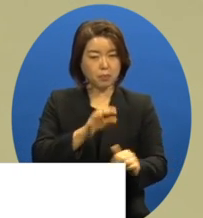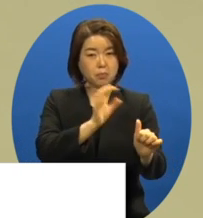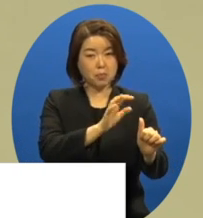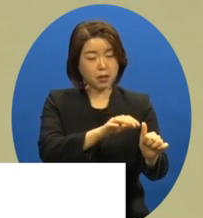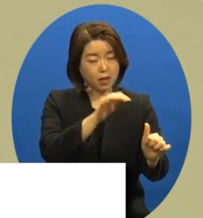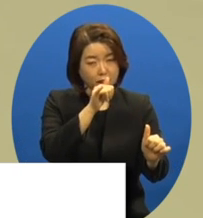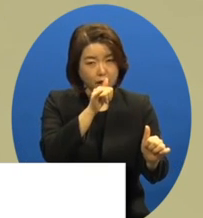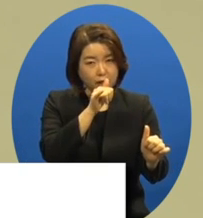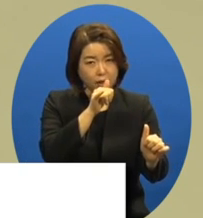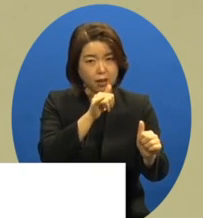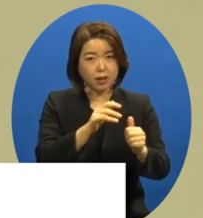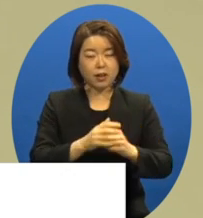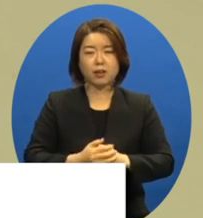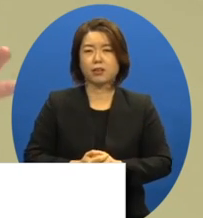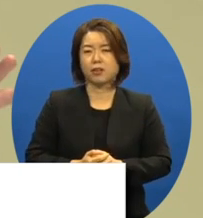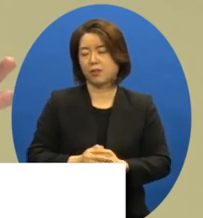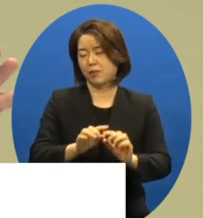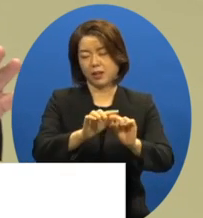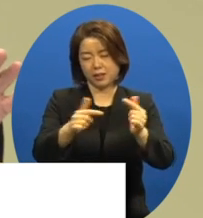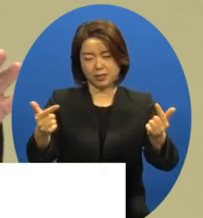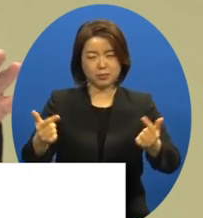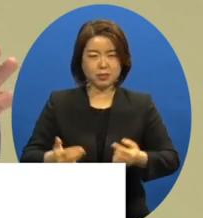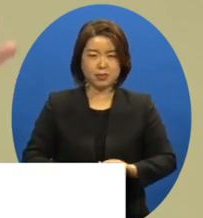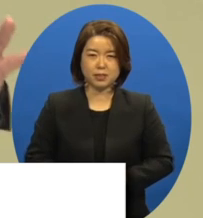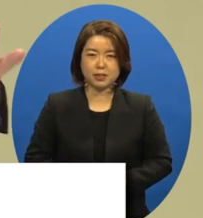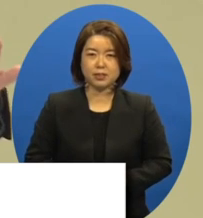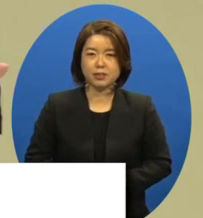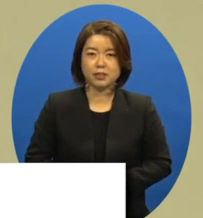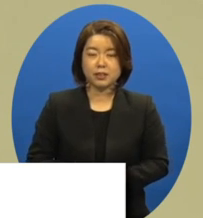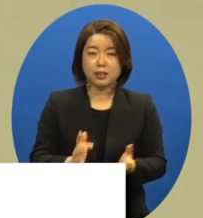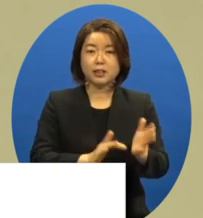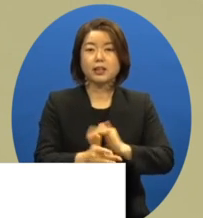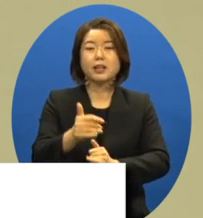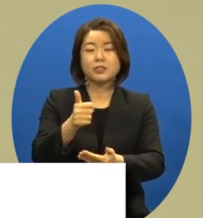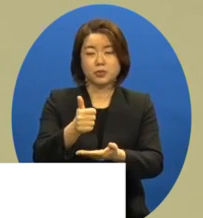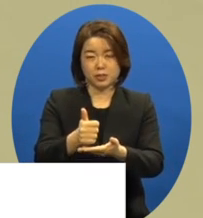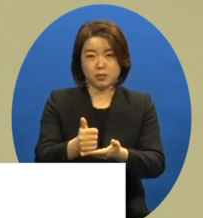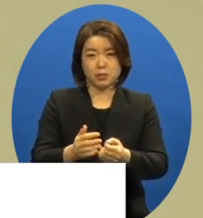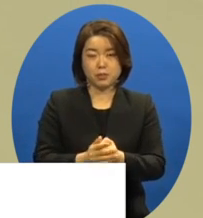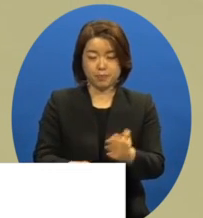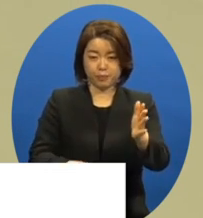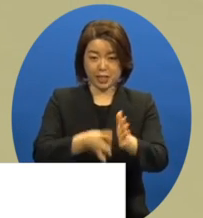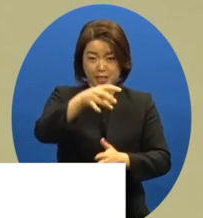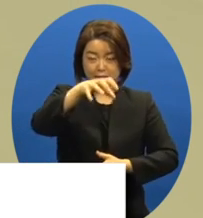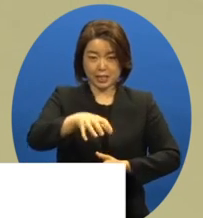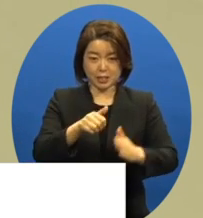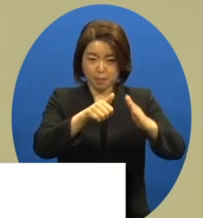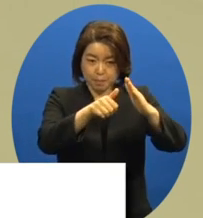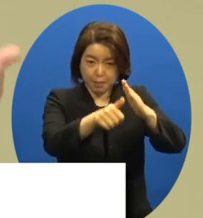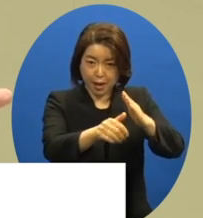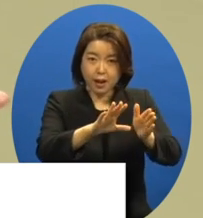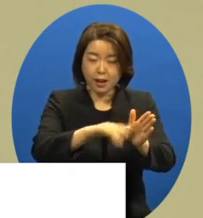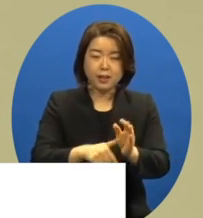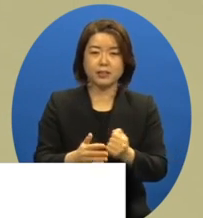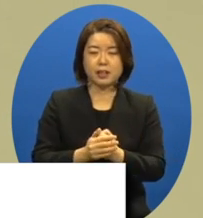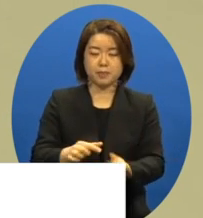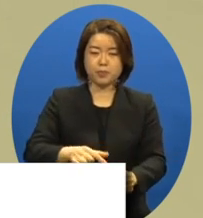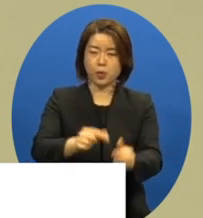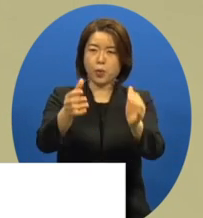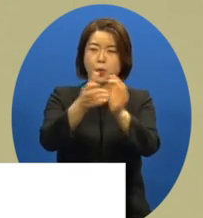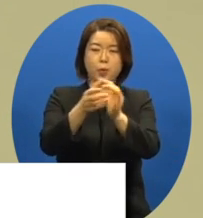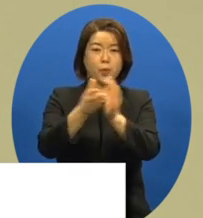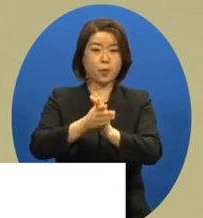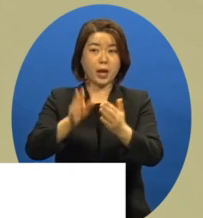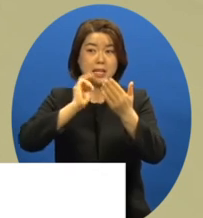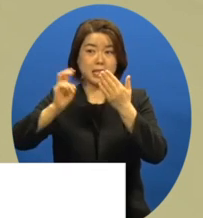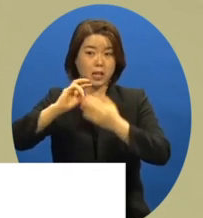걸까요? 그렇지 않습니다. 예수님은 예루살렘에 들어가실 때 호산나 찬송을 받으실